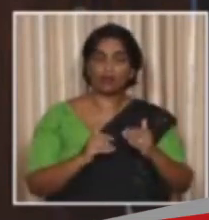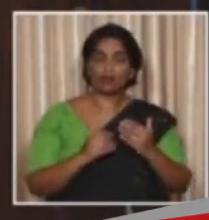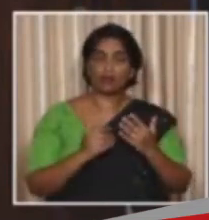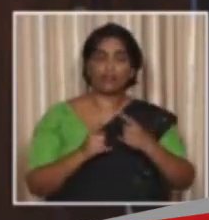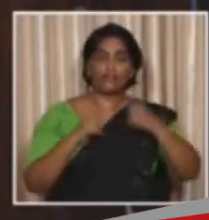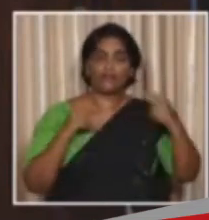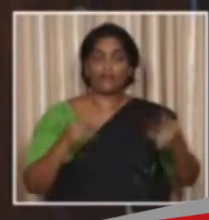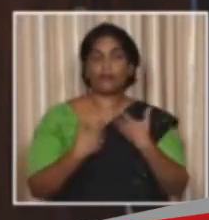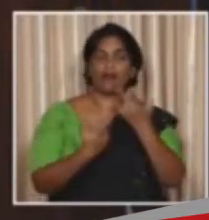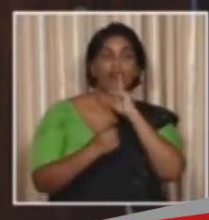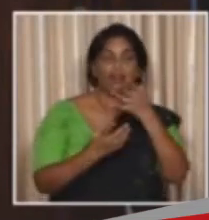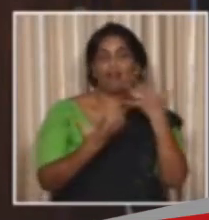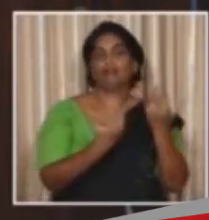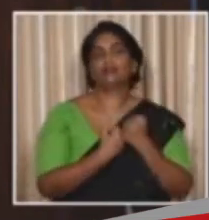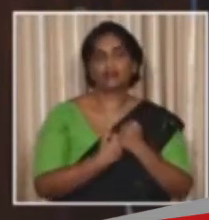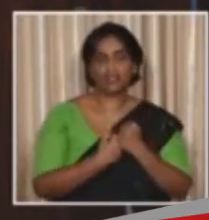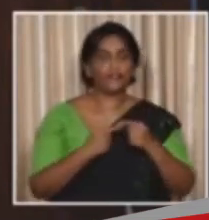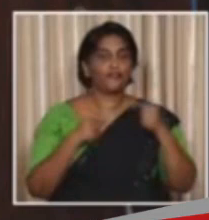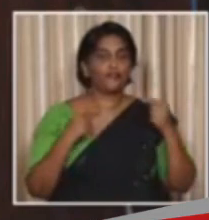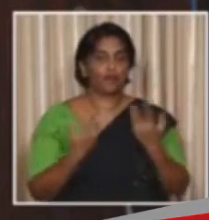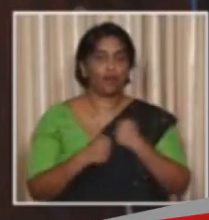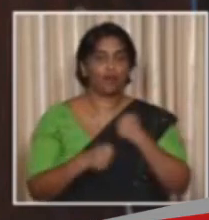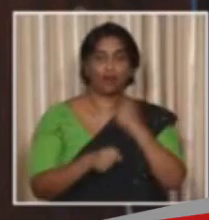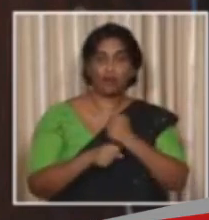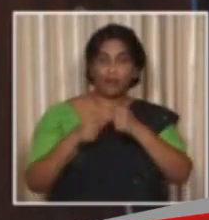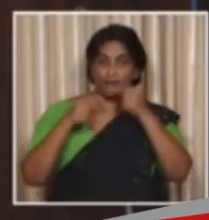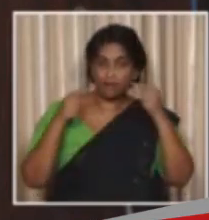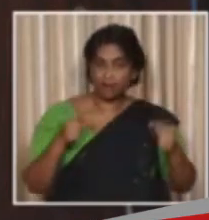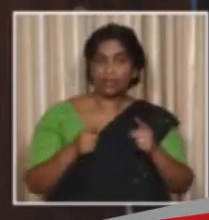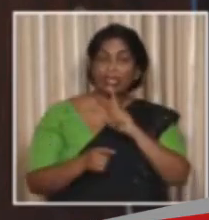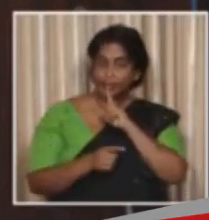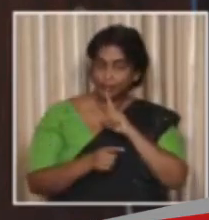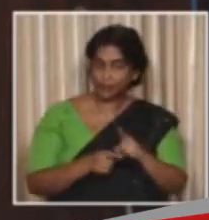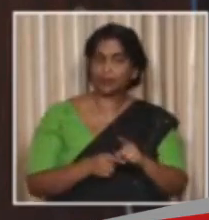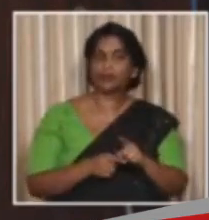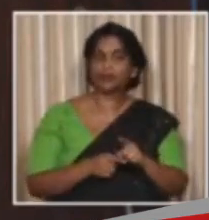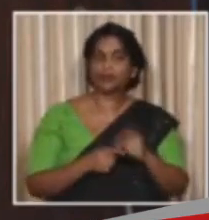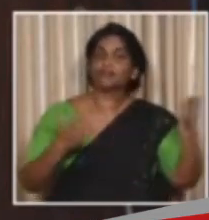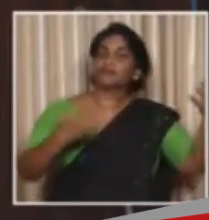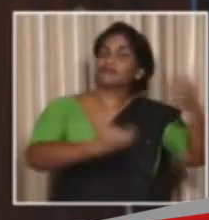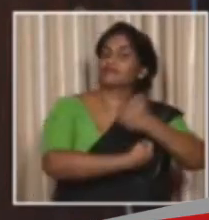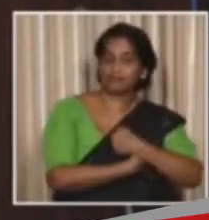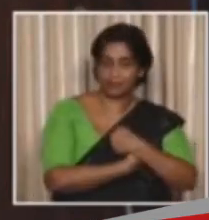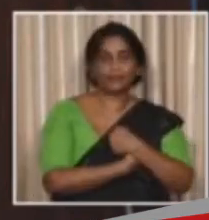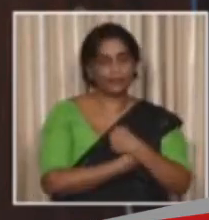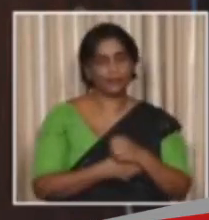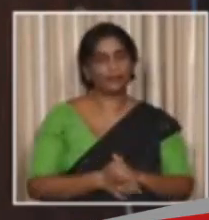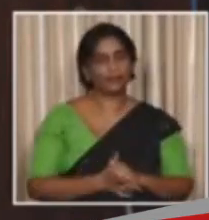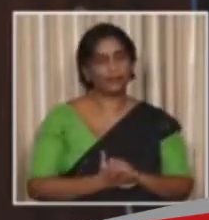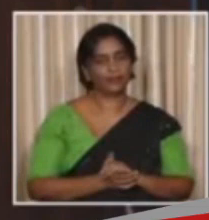ඉතින් ඒක වැළඳ ගන්නවා විපක්ෂය ඒ විපක්ෂයට ඕනේ ආණ්ඩුවට විරුද්ධව කවුරු හරි කට ඇරියොත් ගිල බදා